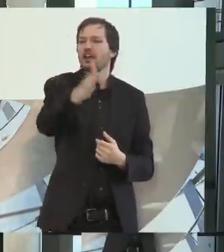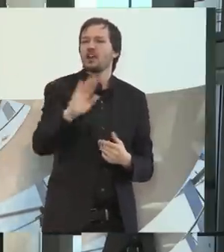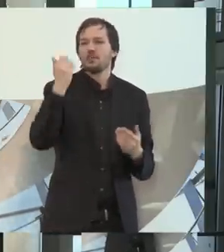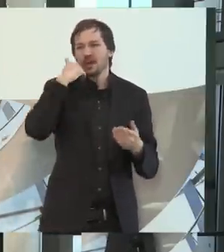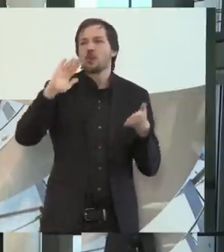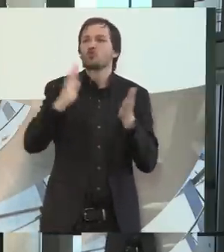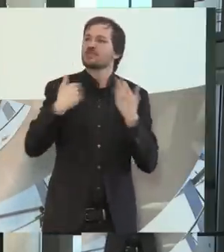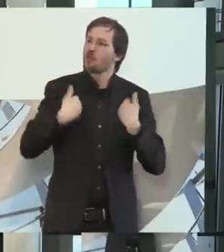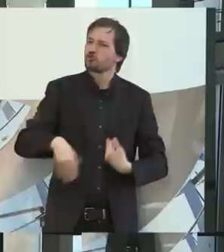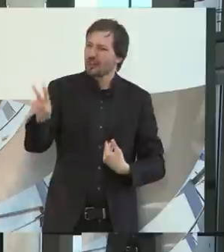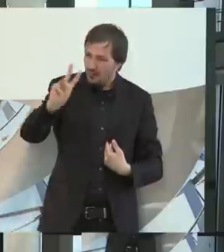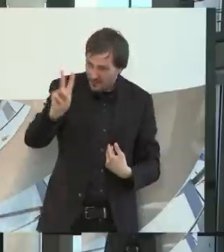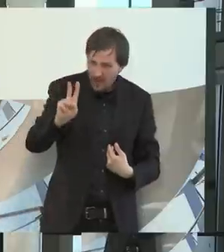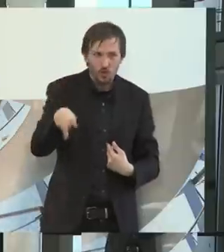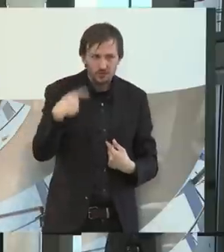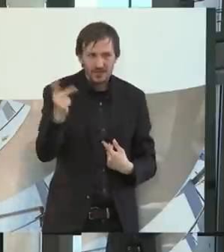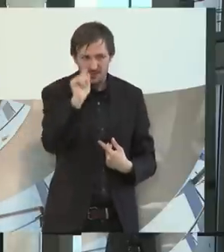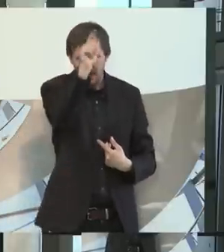Sie sich kurz vor und danach der Herr da hinten.